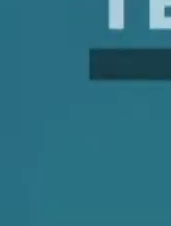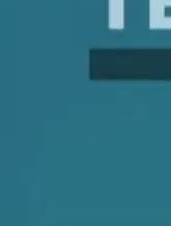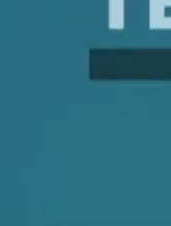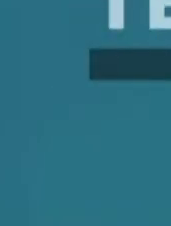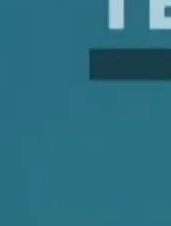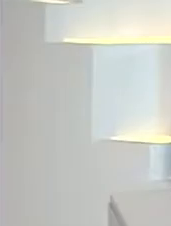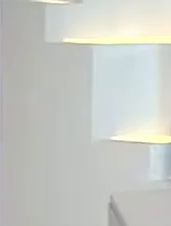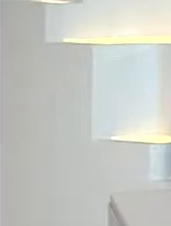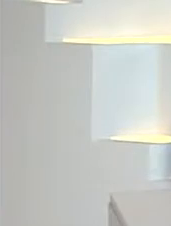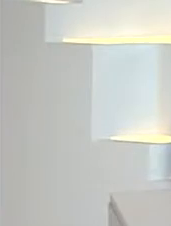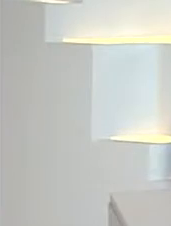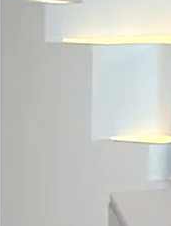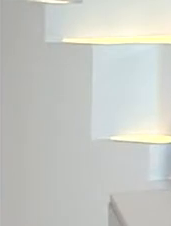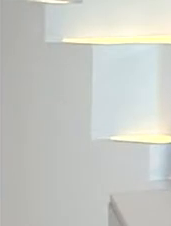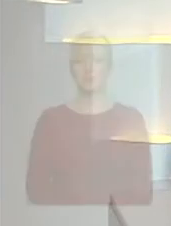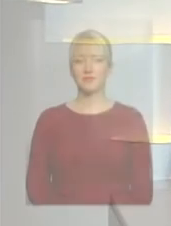Музика